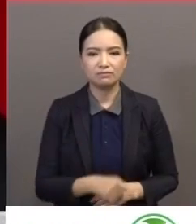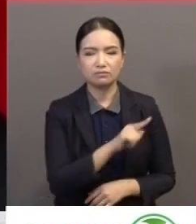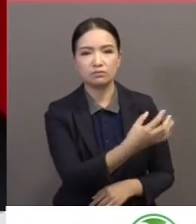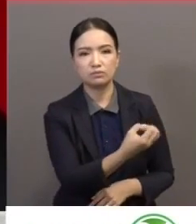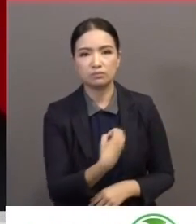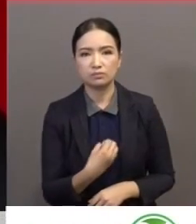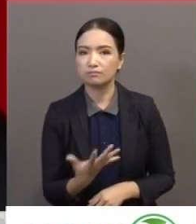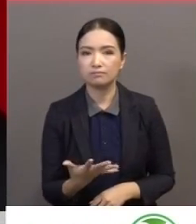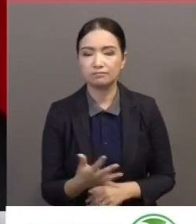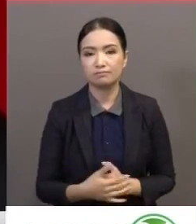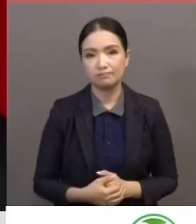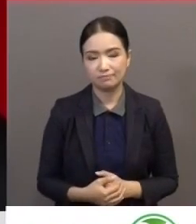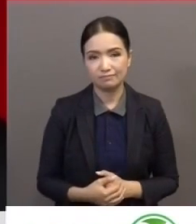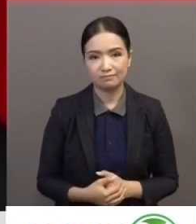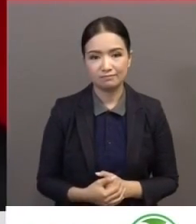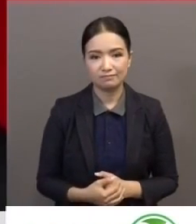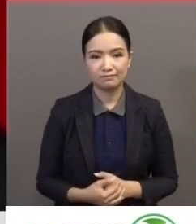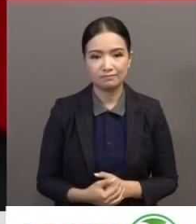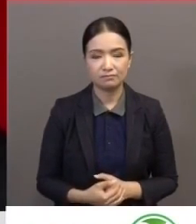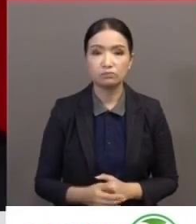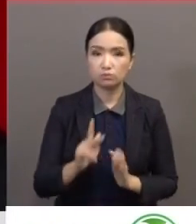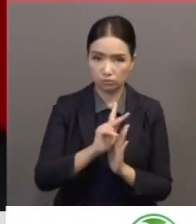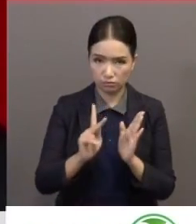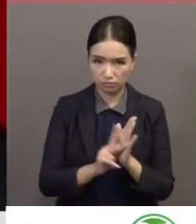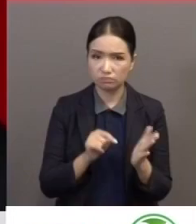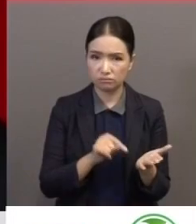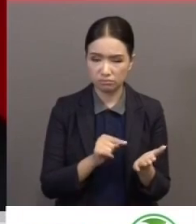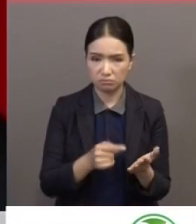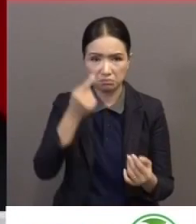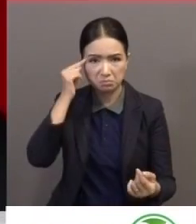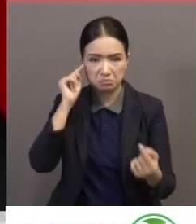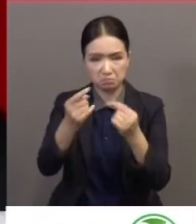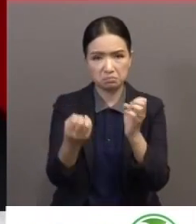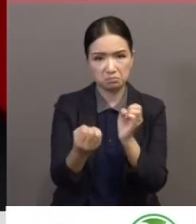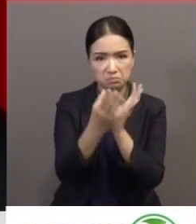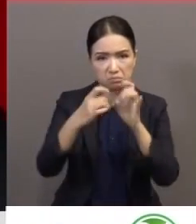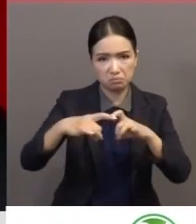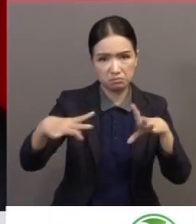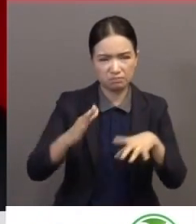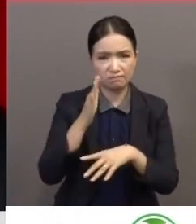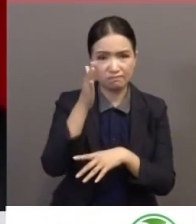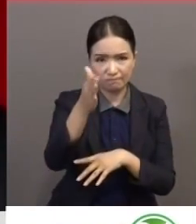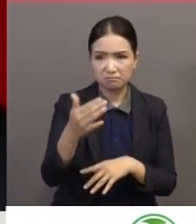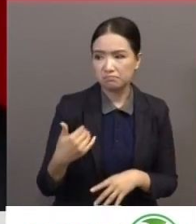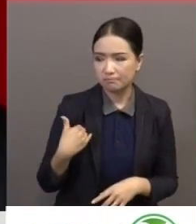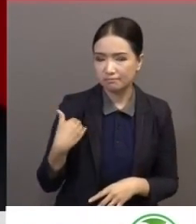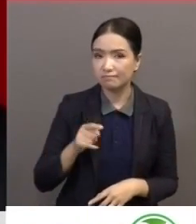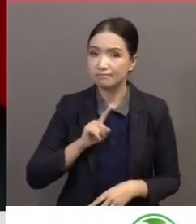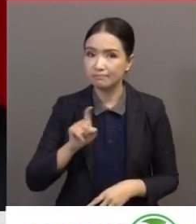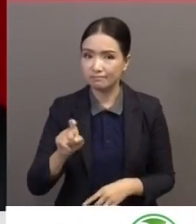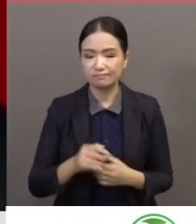กกับผม แต่ถ้าร่างกฎหมายนี้นำไปสู่ความขัดแย้งหรือว่าการออกมาเคลื่อนไหวเราจะมีการเบรกกฎหมายก่อนหรือมีการกลับมาคุ